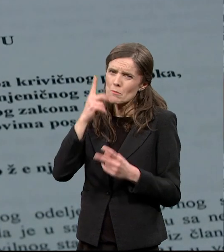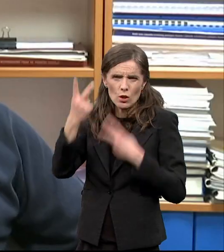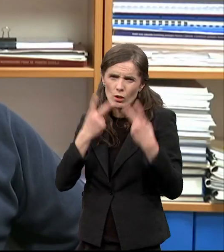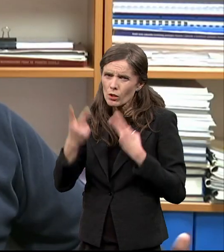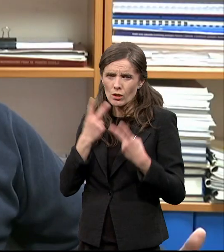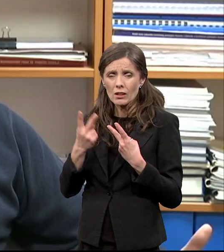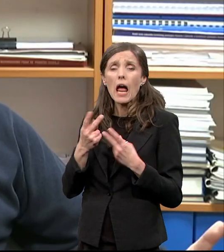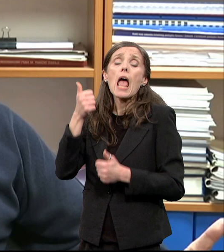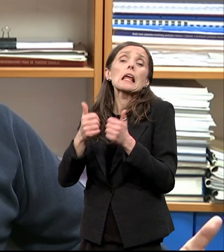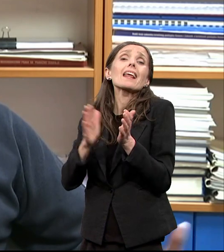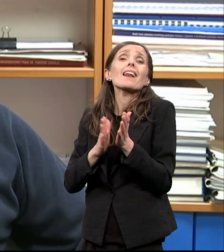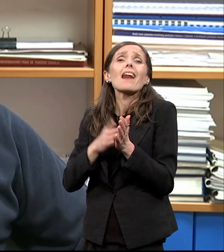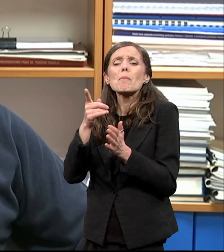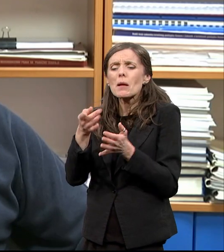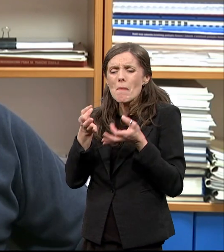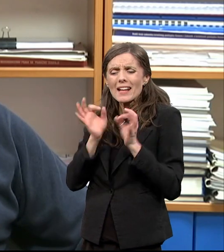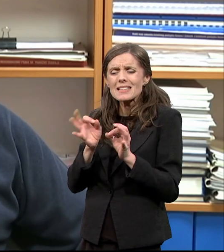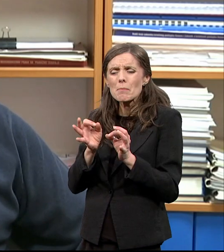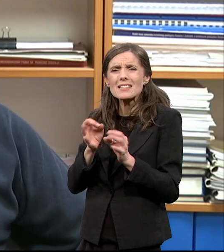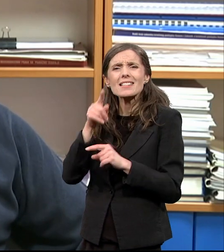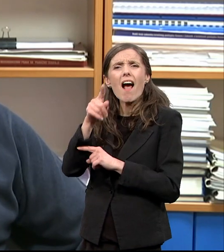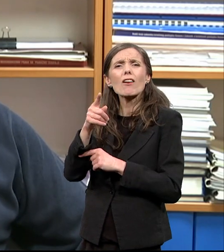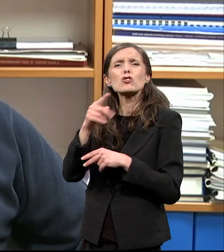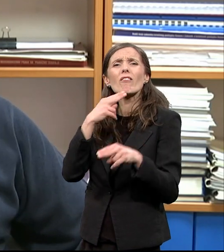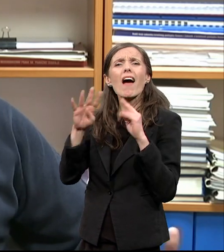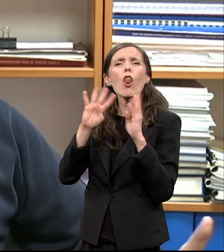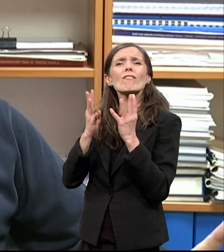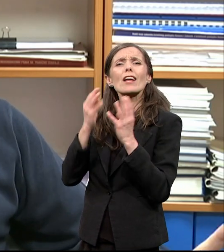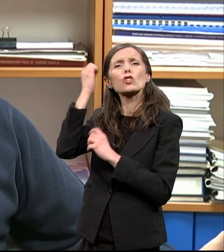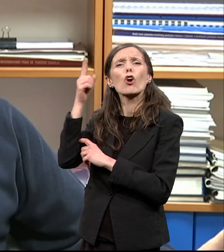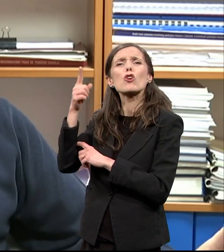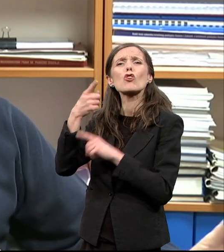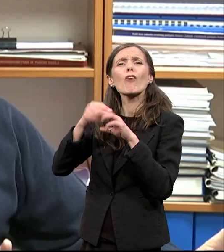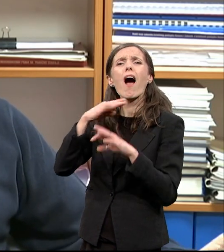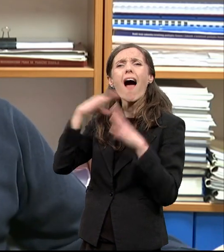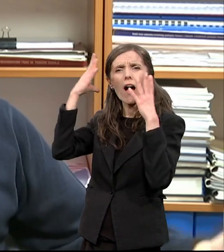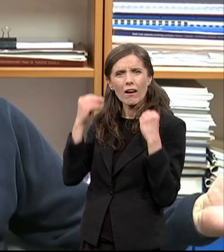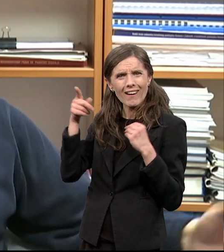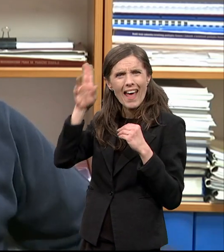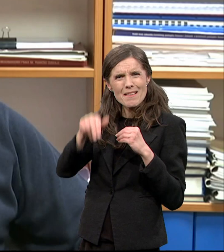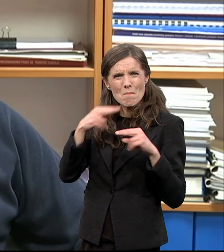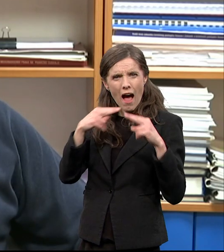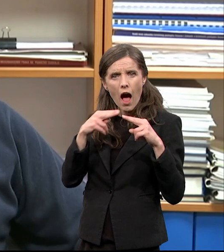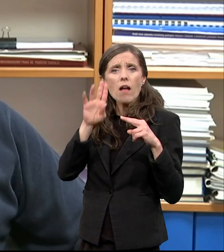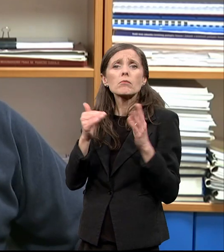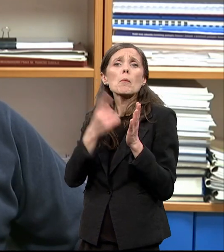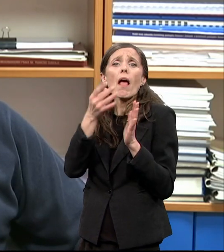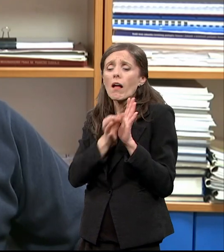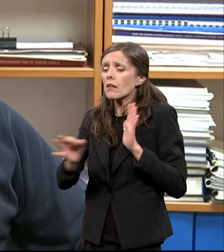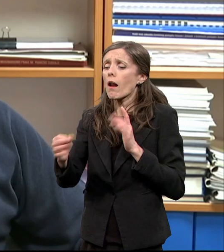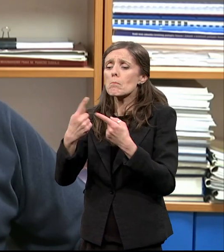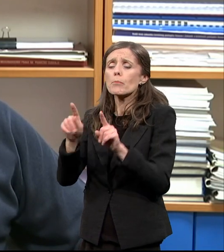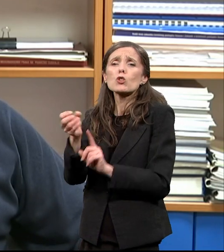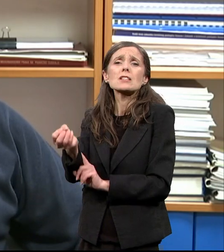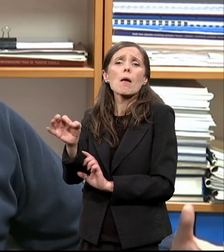sud, specijalizovano veće Kosova u Hagu sude, neka se jedno odeljenje tamo malo, da kažem tako, otvori